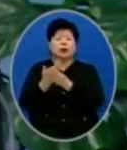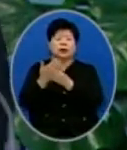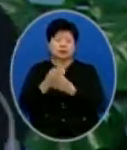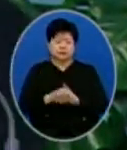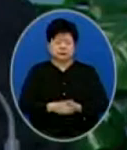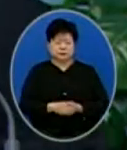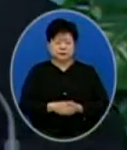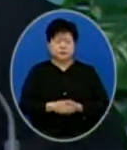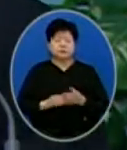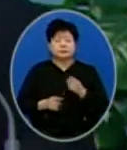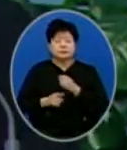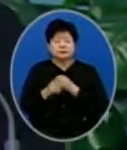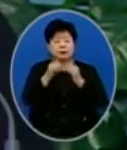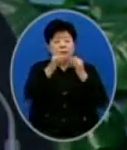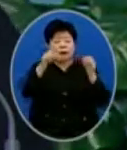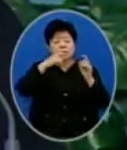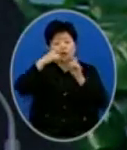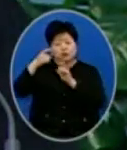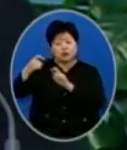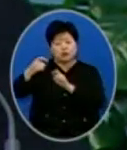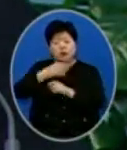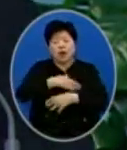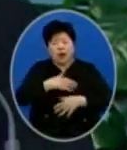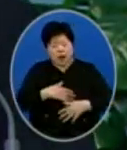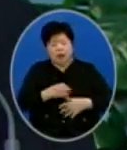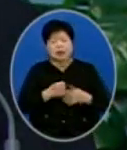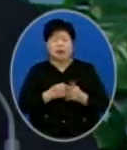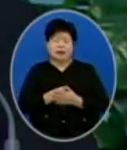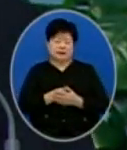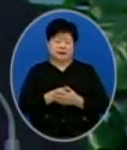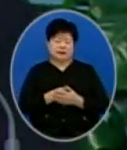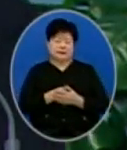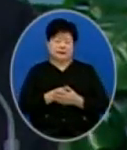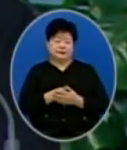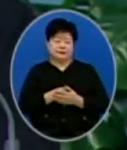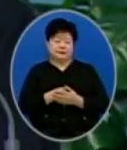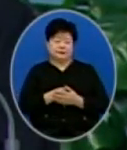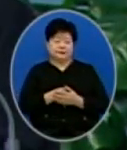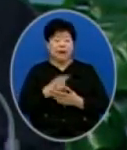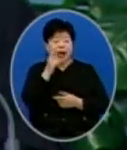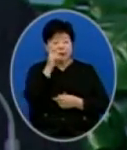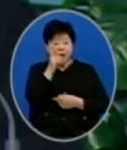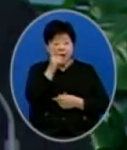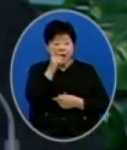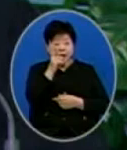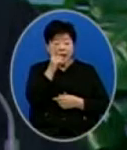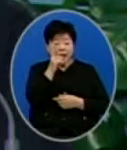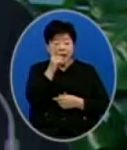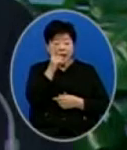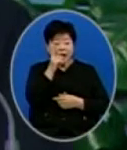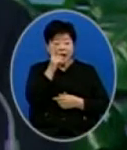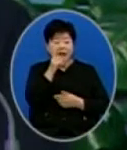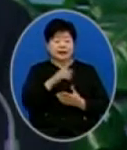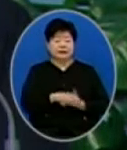또 반복되는 것은 사람들이 유혹에 약하기 때문에 그렇고 단번에